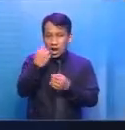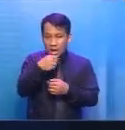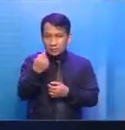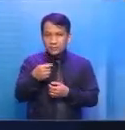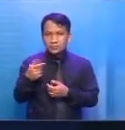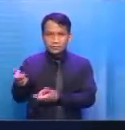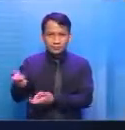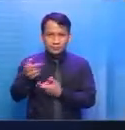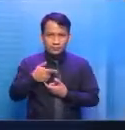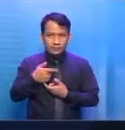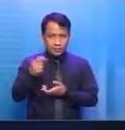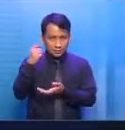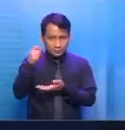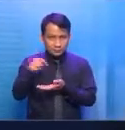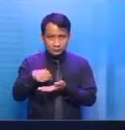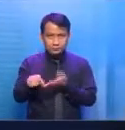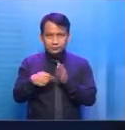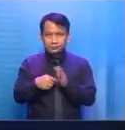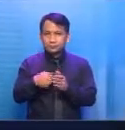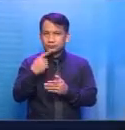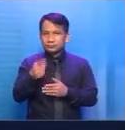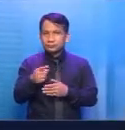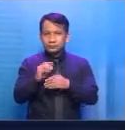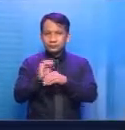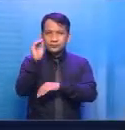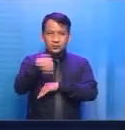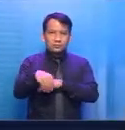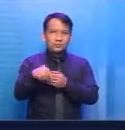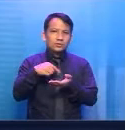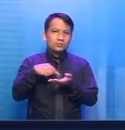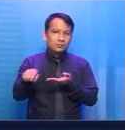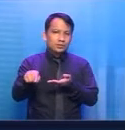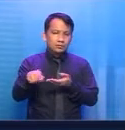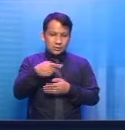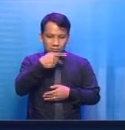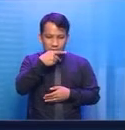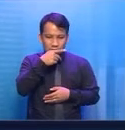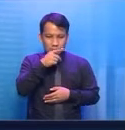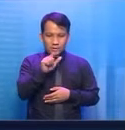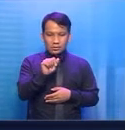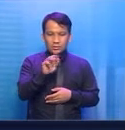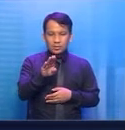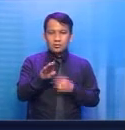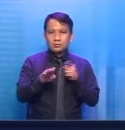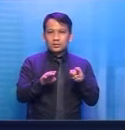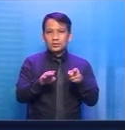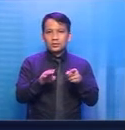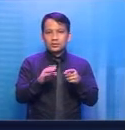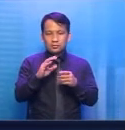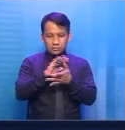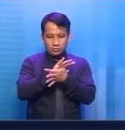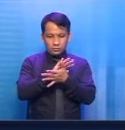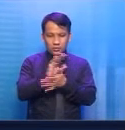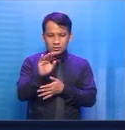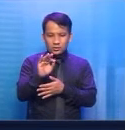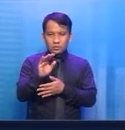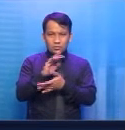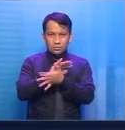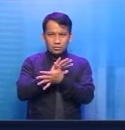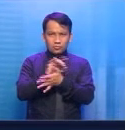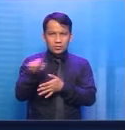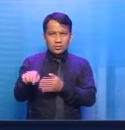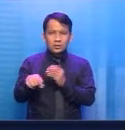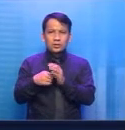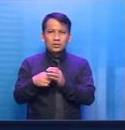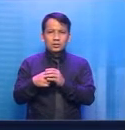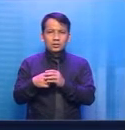Nakarating kay Senator Richard Gordon ang mga sumbong sa overcharging ng ilang private laboratory sa kanilang COVID-19 test. Simula raw kasi nang tumigil ang Red